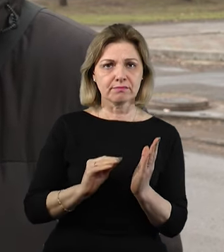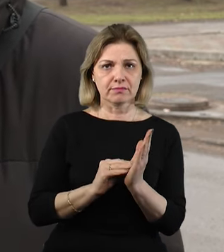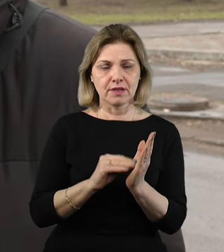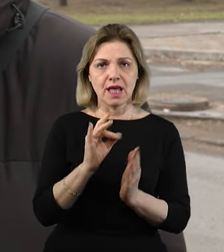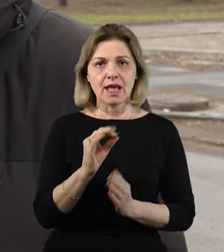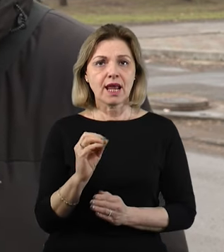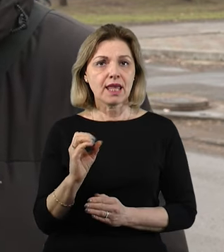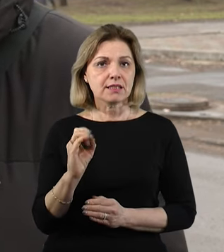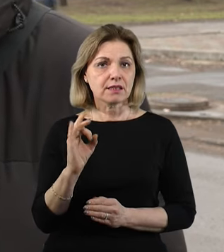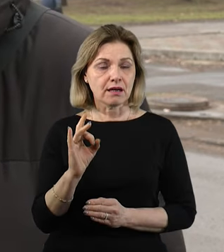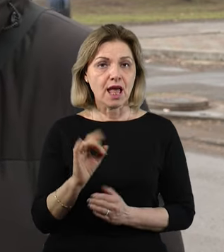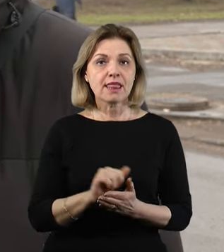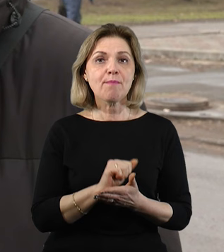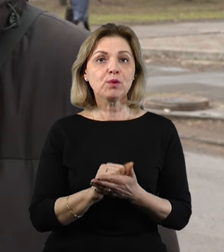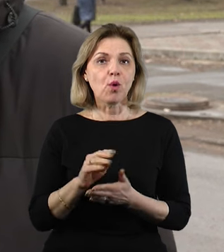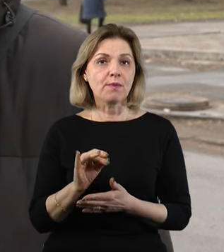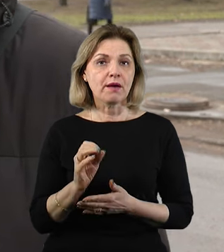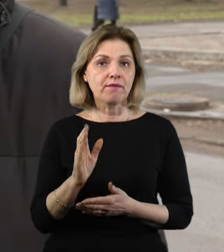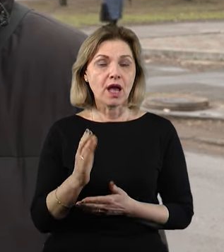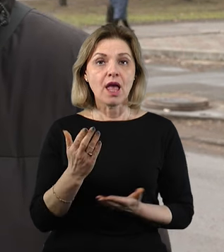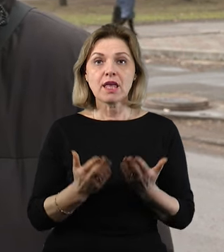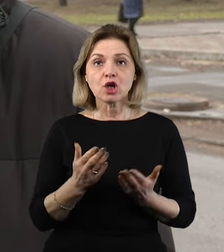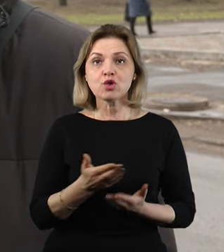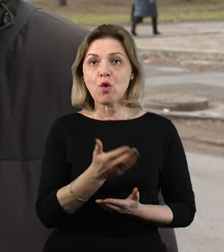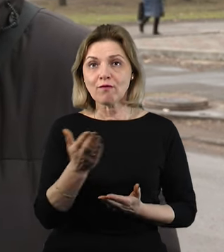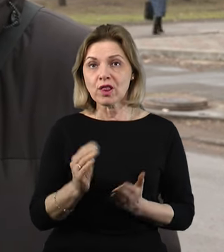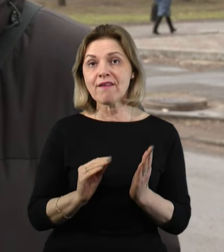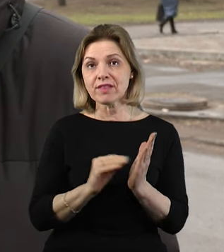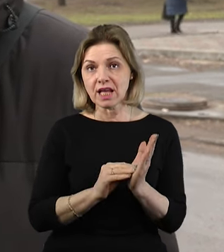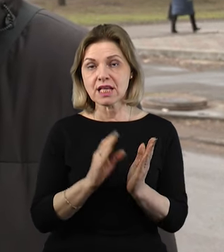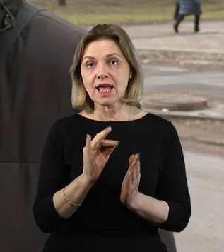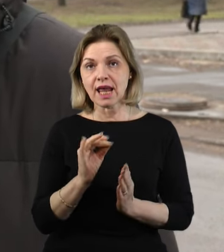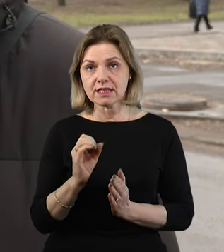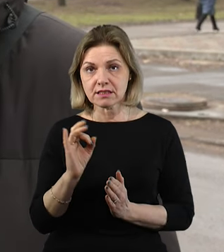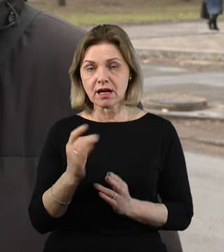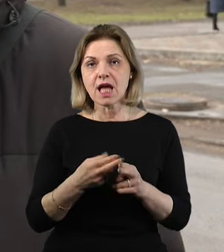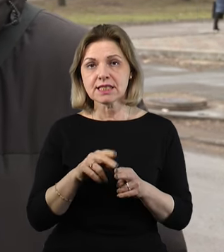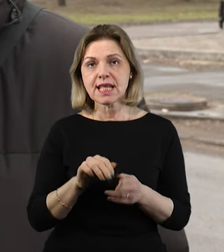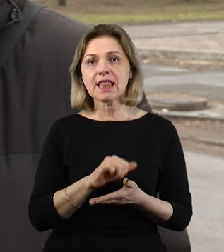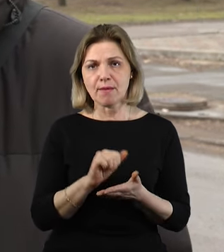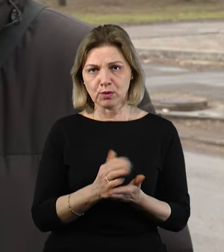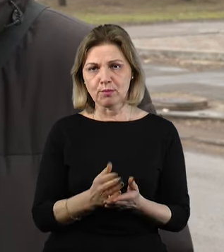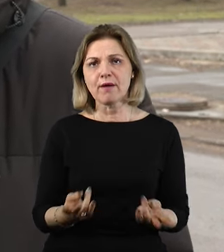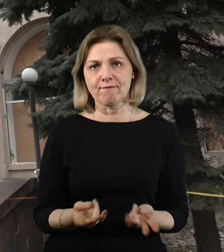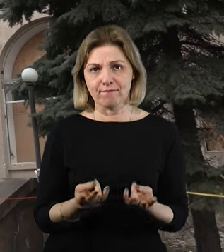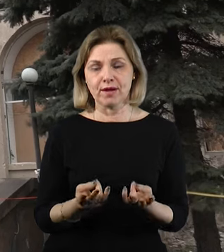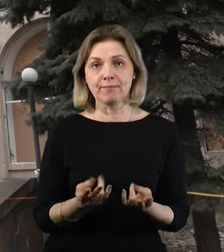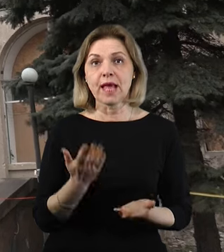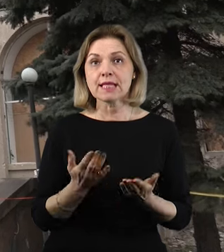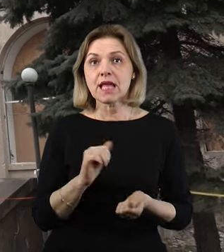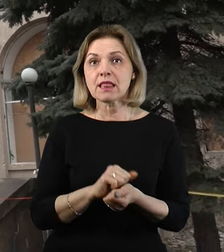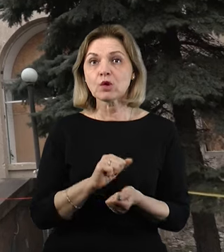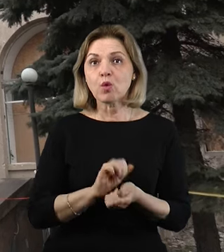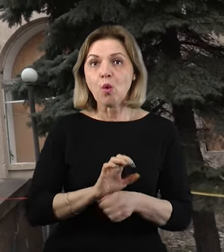реєстр дипломів. Тому якщо вони внесені в такий реєстр, то цей диплом є чинним 100%. Якщо